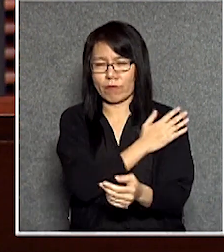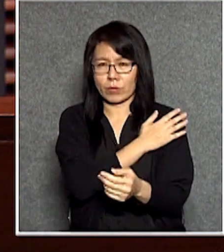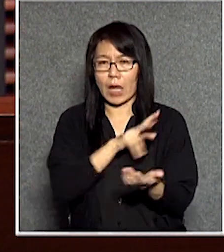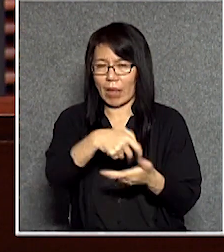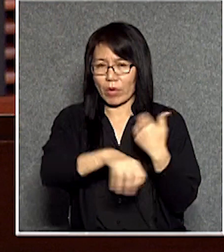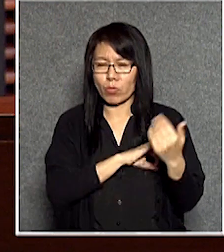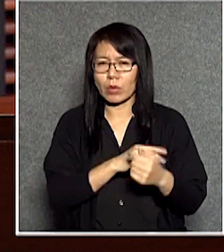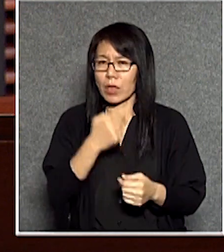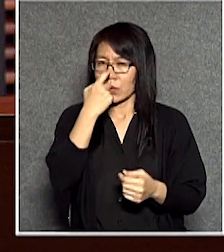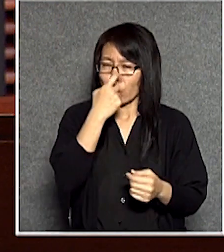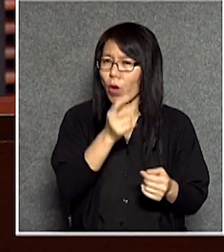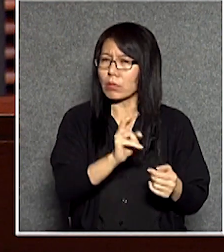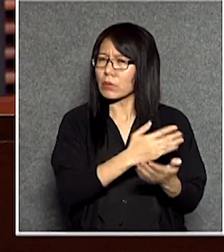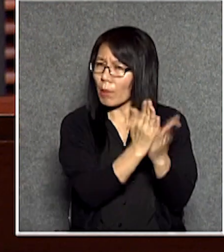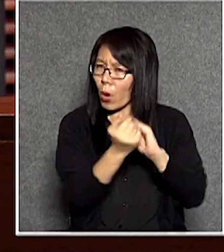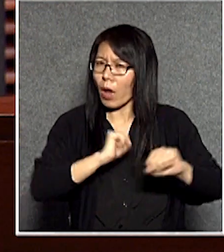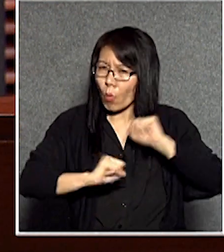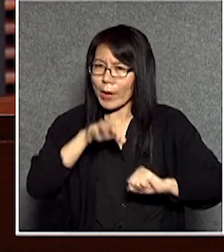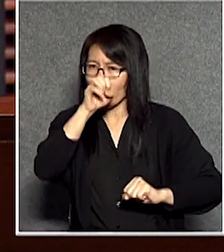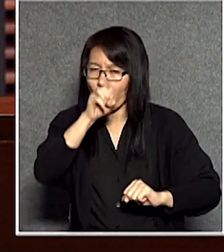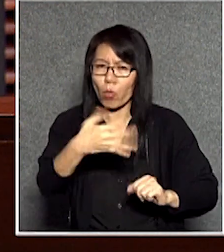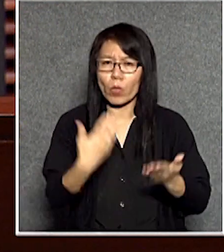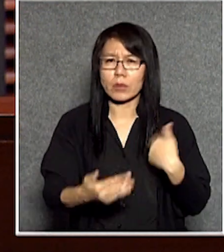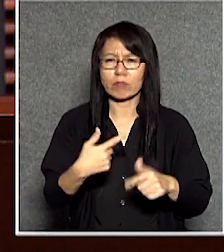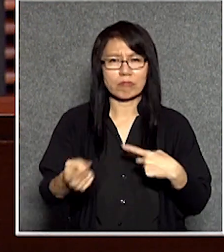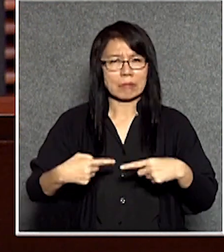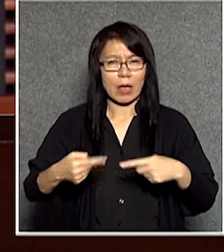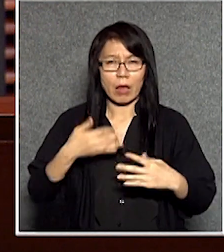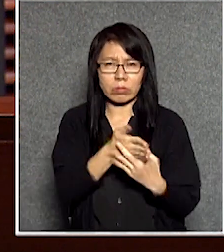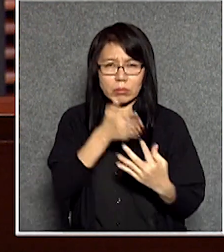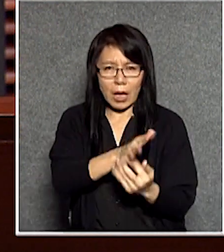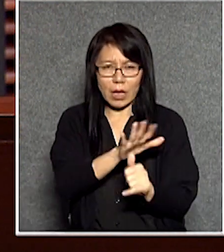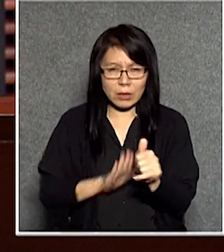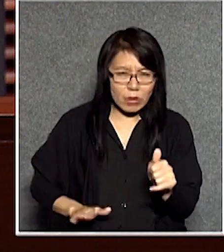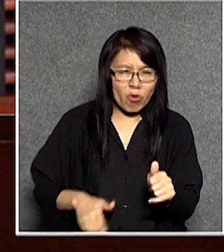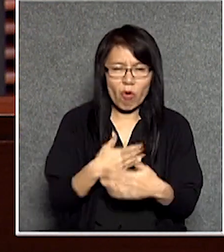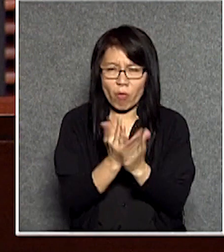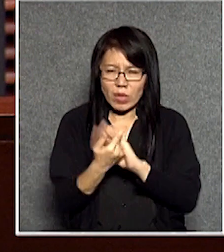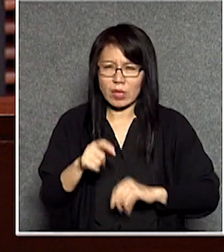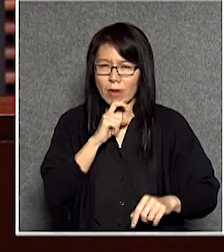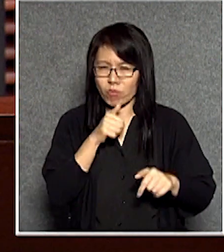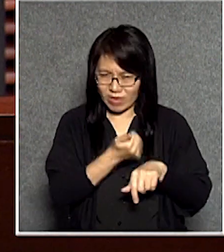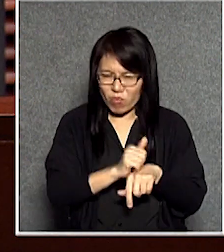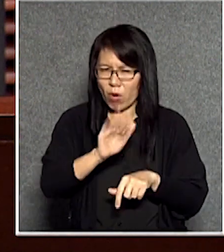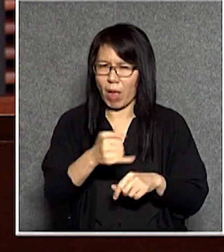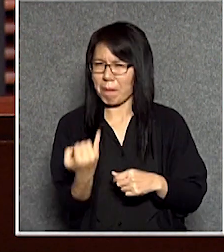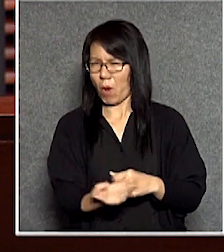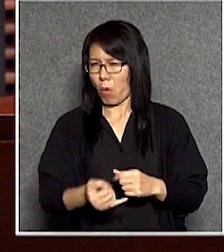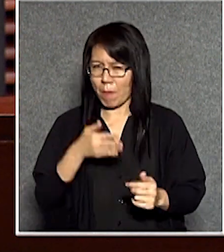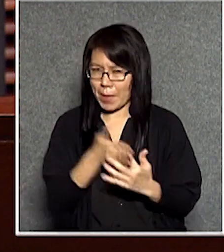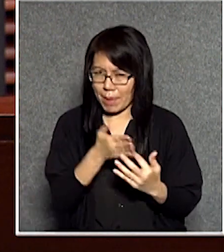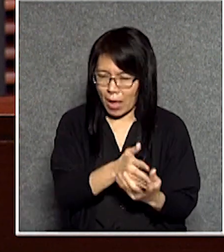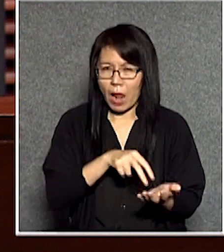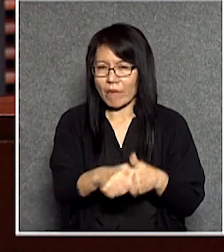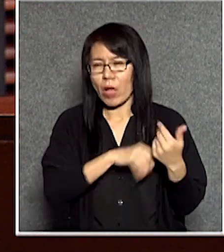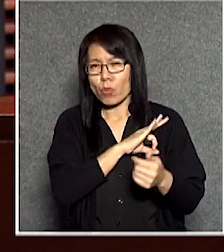國，任何的行為包括言論，如果不當地干擾、意圖干擾或者很可能不當地干擾議會履